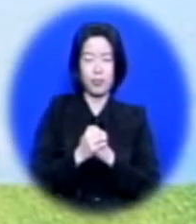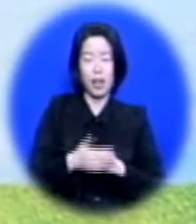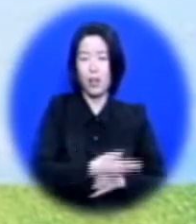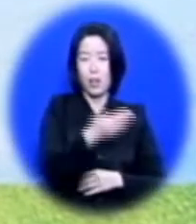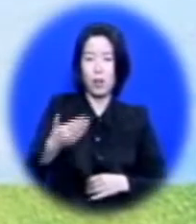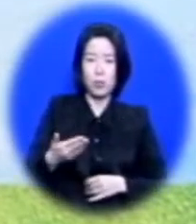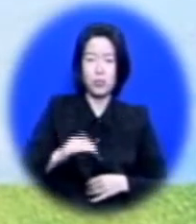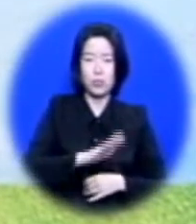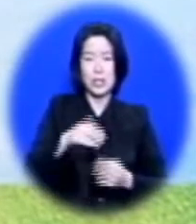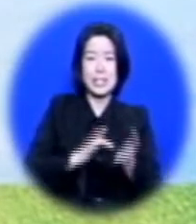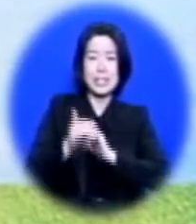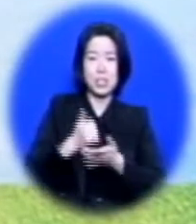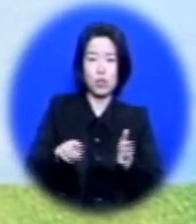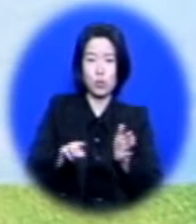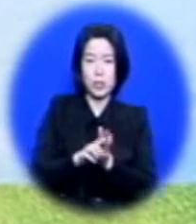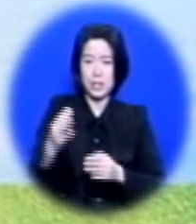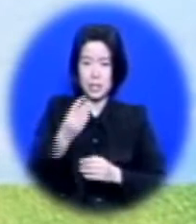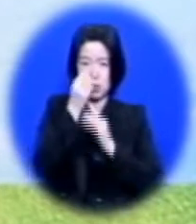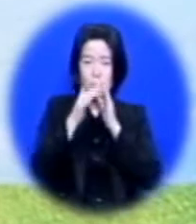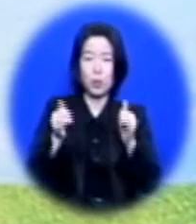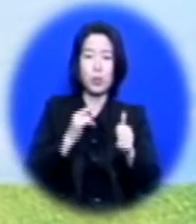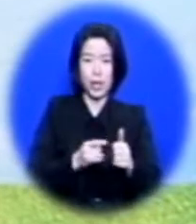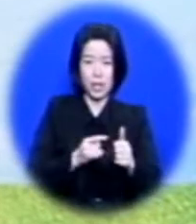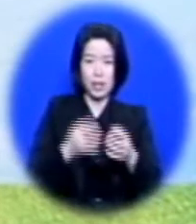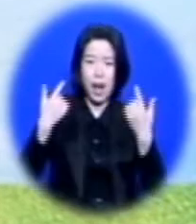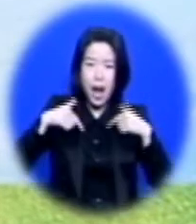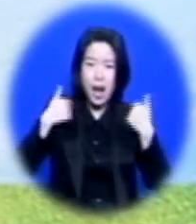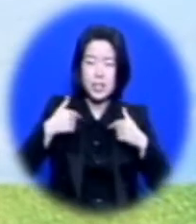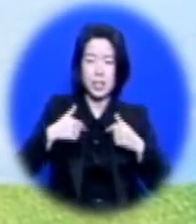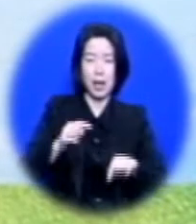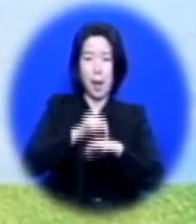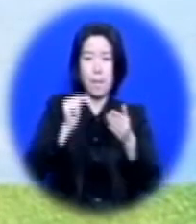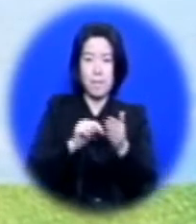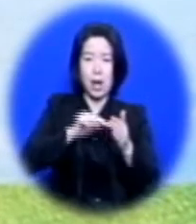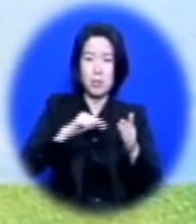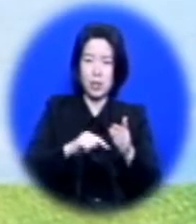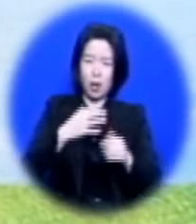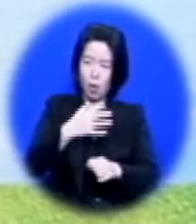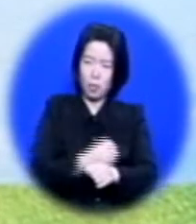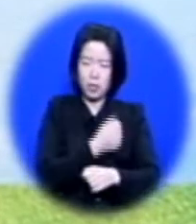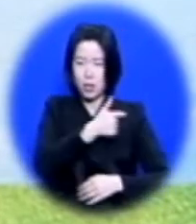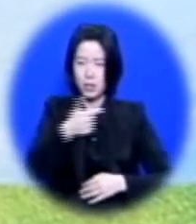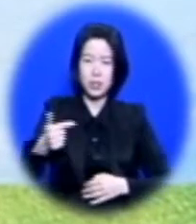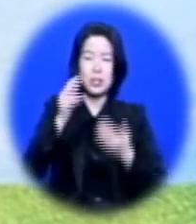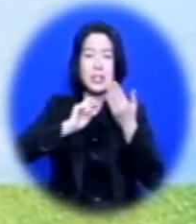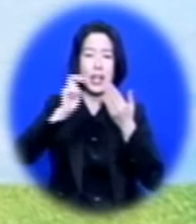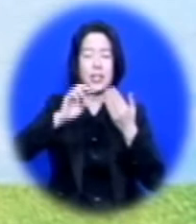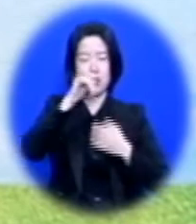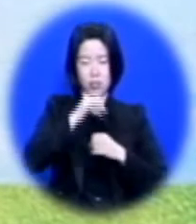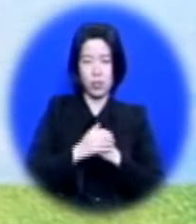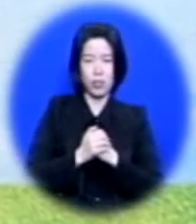여러분 우리 예수 믿는 성도들에게는 요 언제나 마음속에 엄청나고 큰 찬양이 있습니다